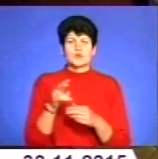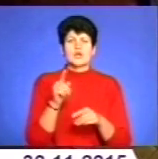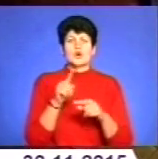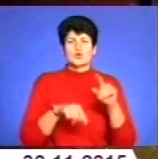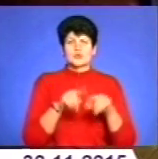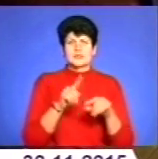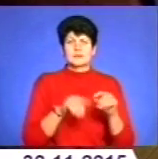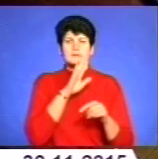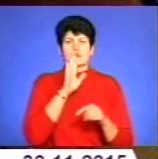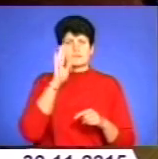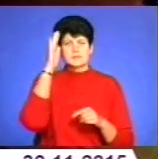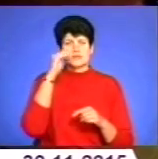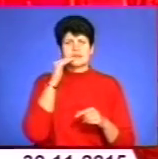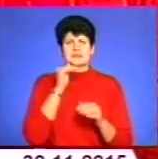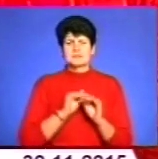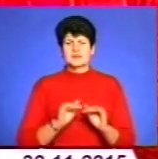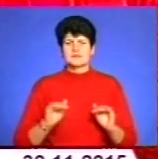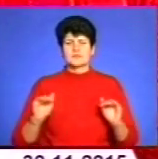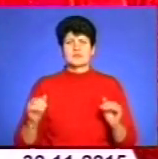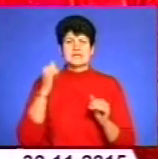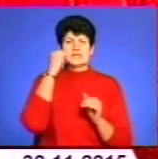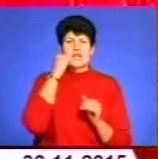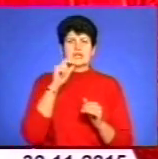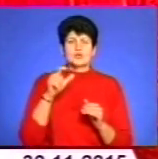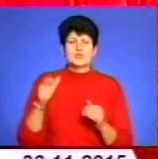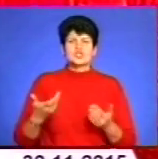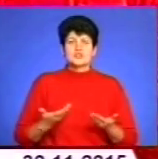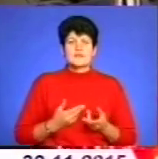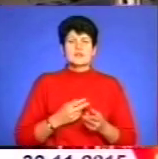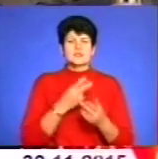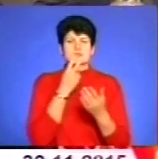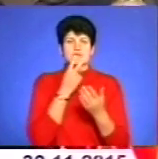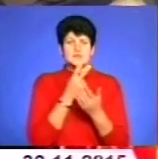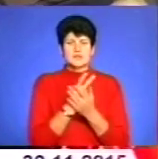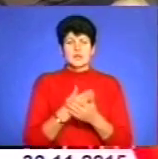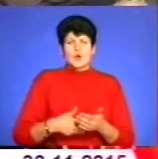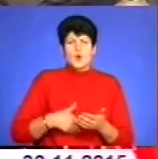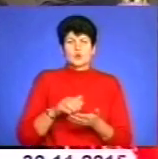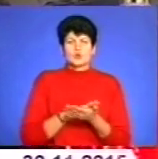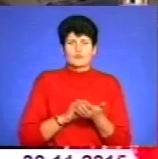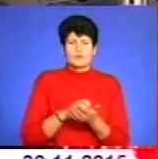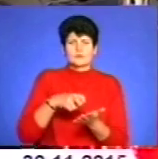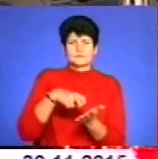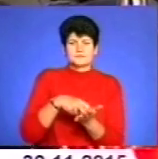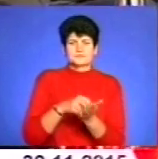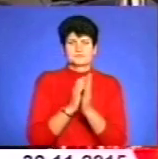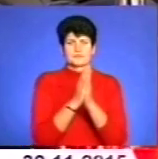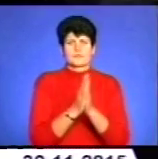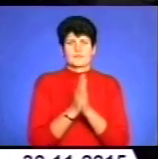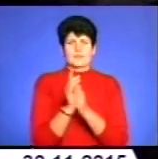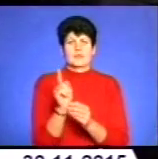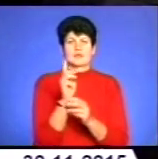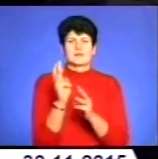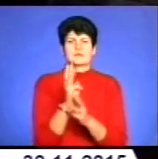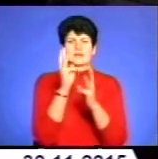і мами за ручку з дітьми дрібними. Старенькі люди, живі свідки Голодомору. Клікали на коліна, молилися, запалювали свічечки.